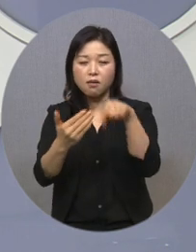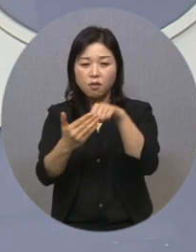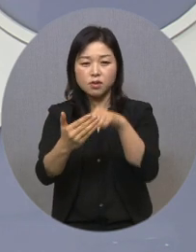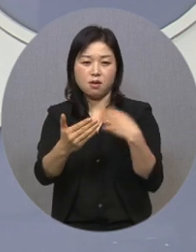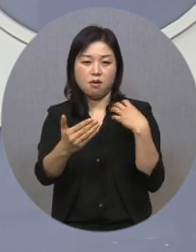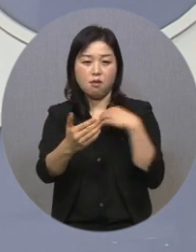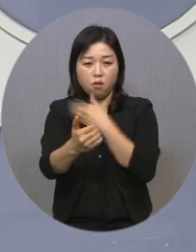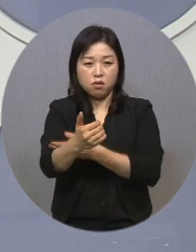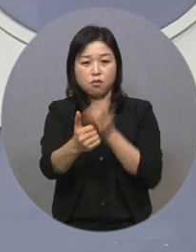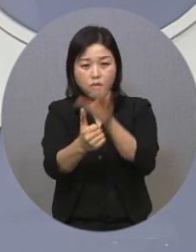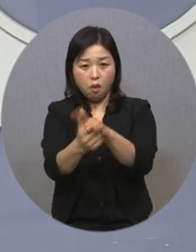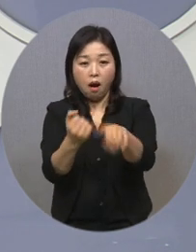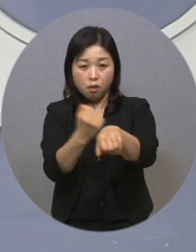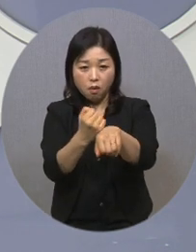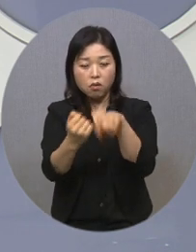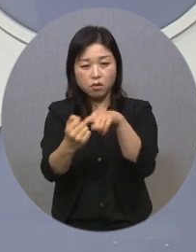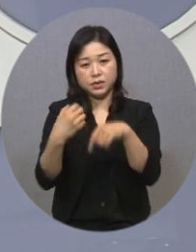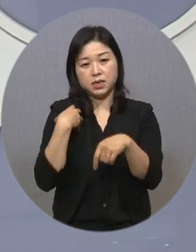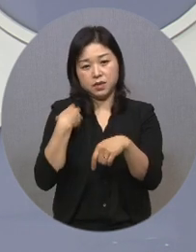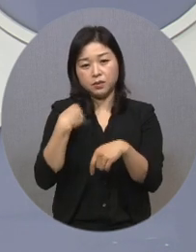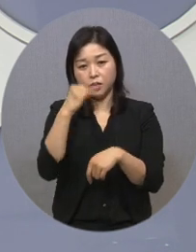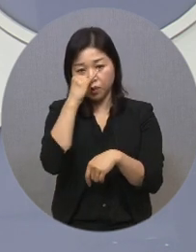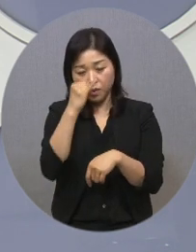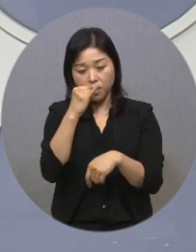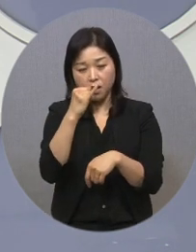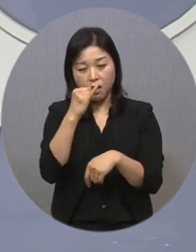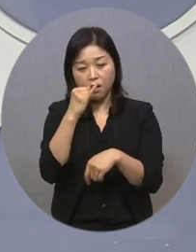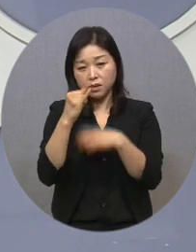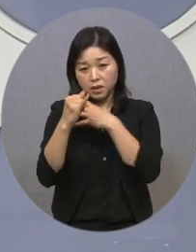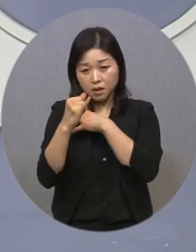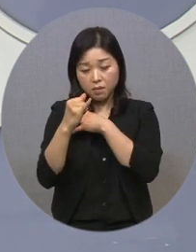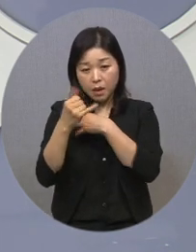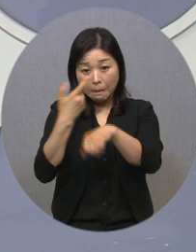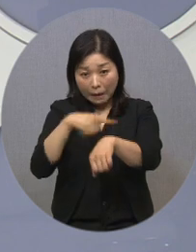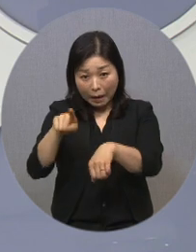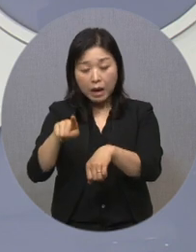부여하고 권한을 부여하면 책임도 따르는 거고 책임을